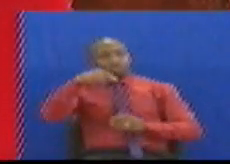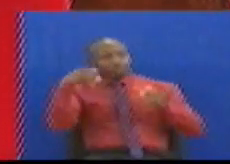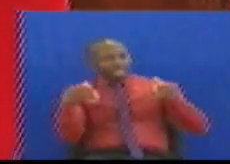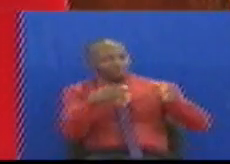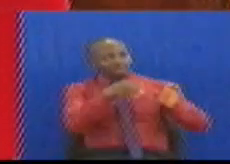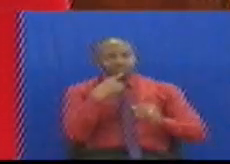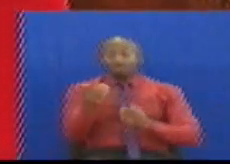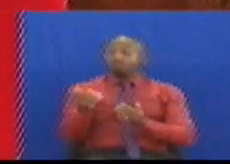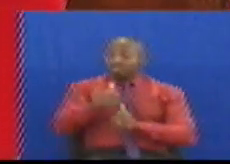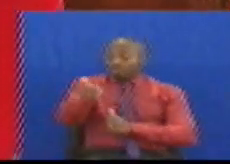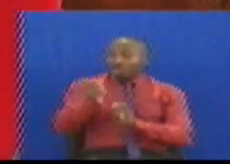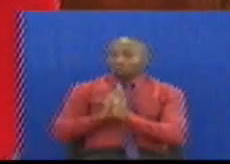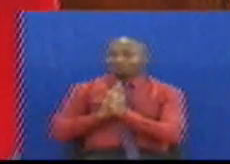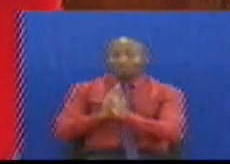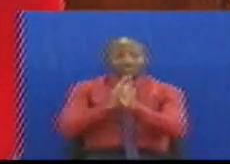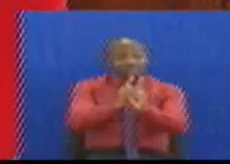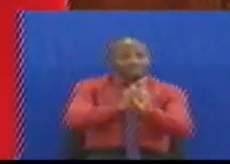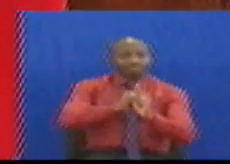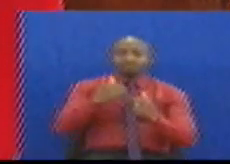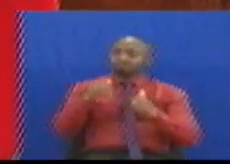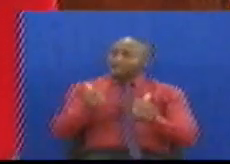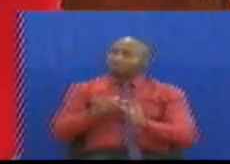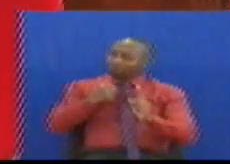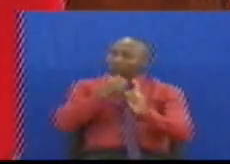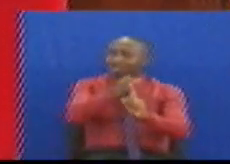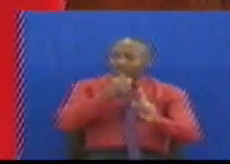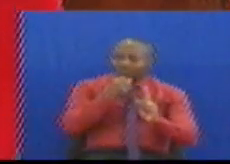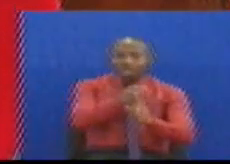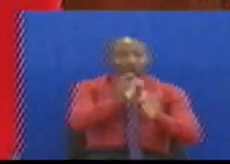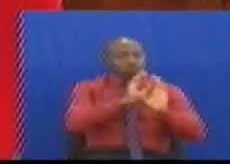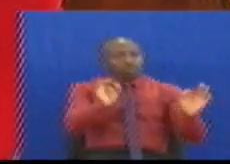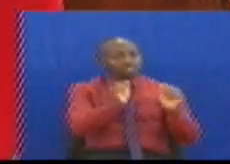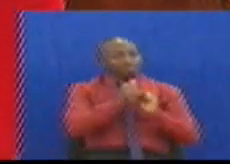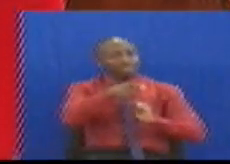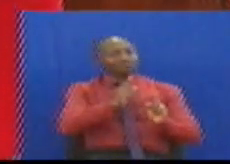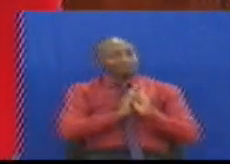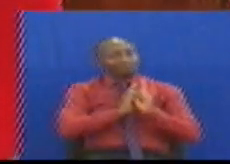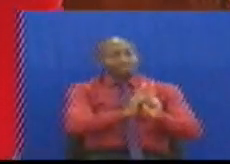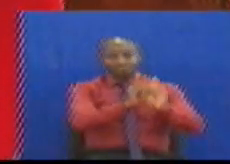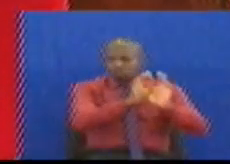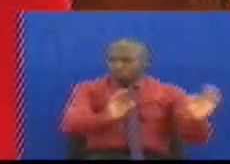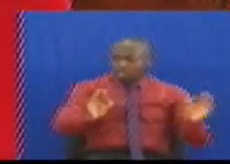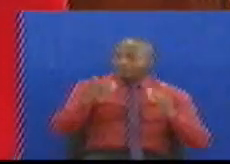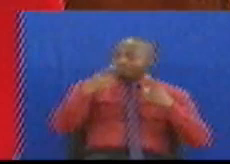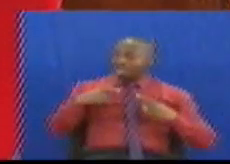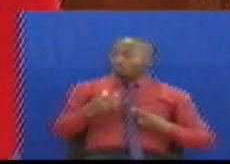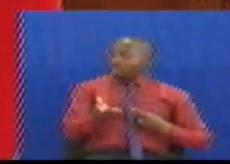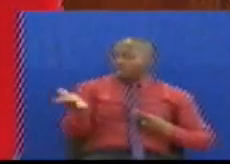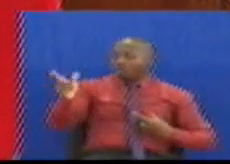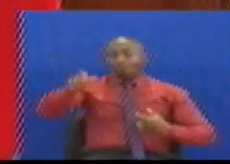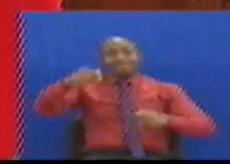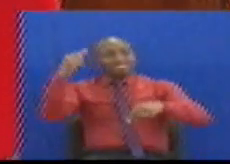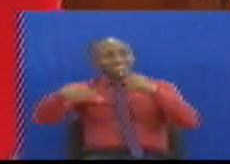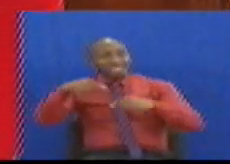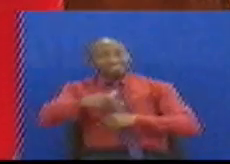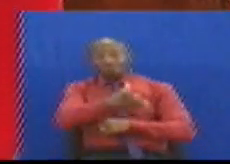kwamba atalifuatilia. Na sisi tunasisitiza kwamba ni vyema jambo hili kafuatiliwa. Hawa madiwani ni wenzetu, wanasiasa wenzetu.